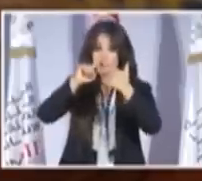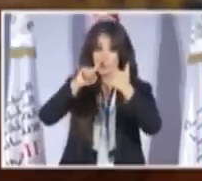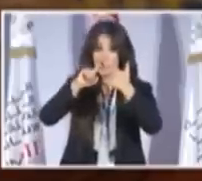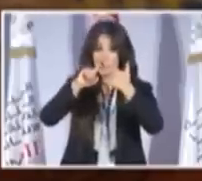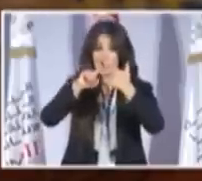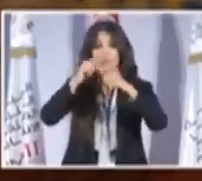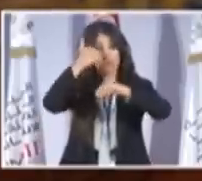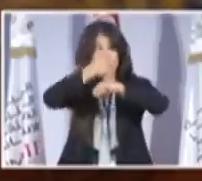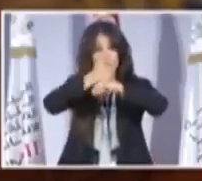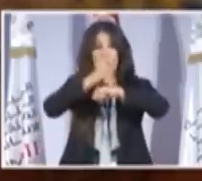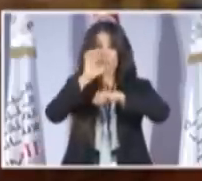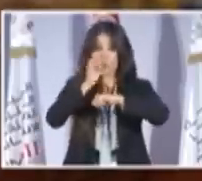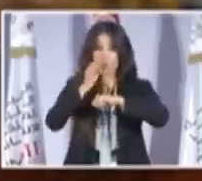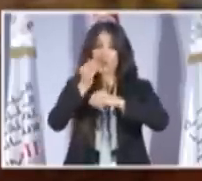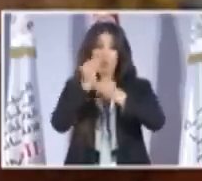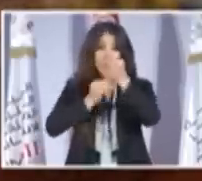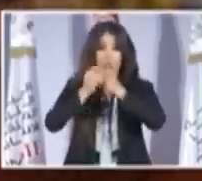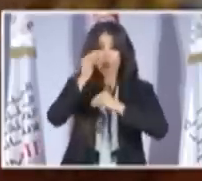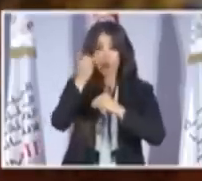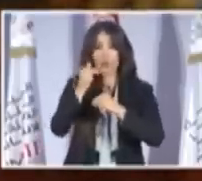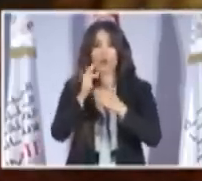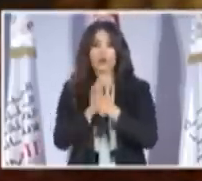سؤال في